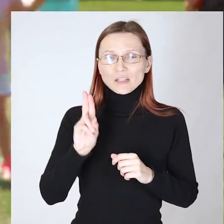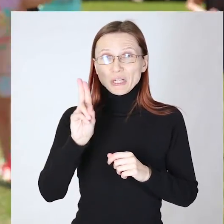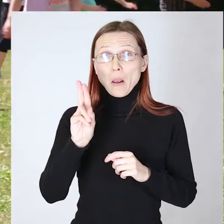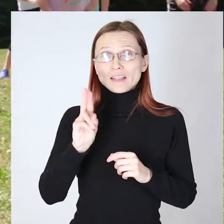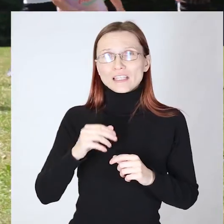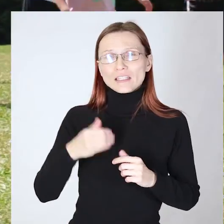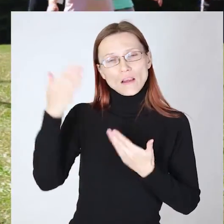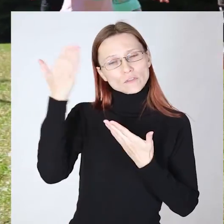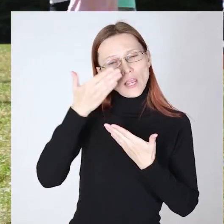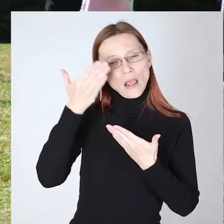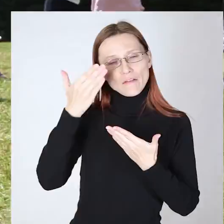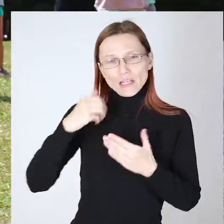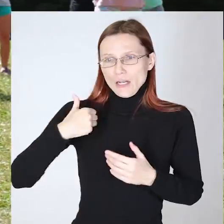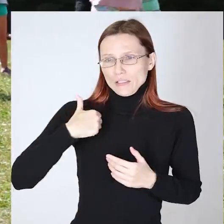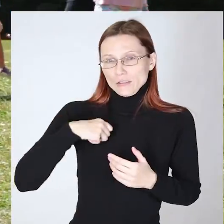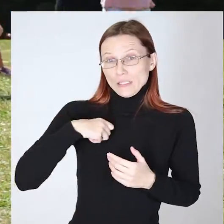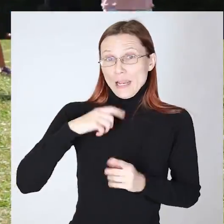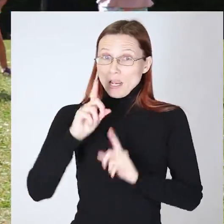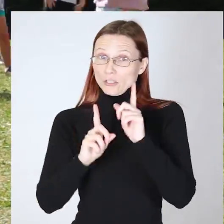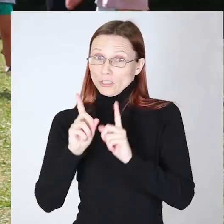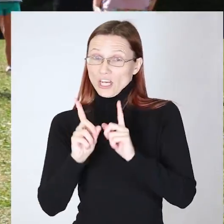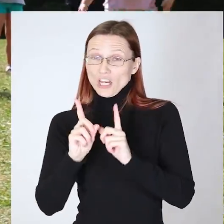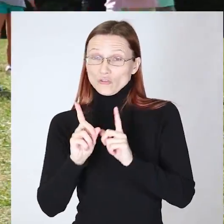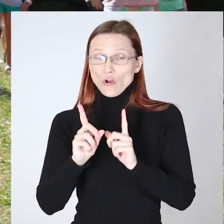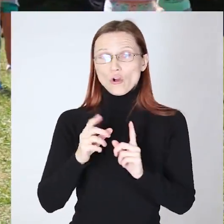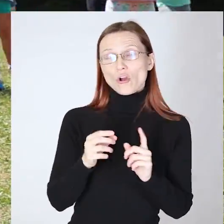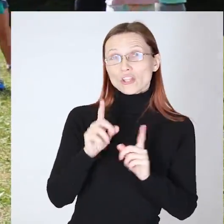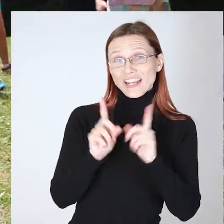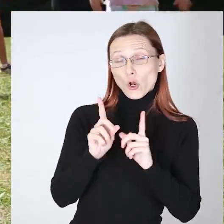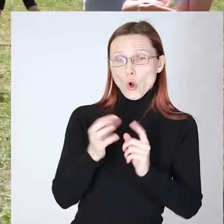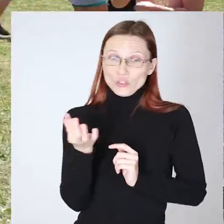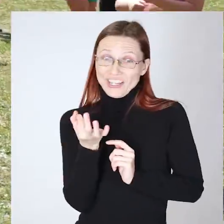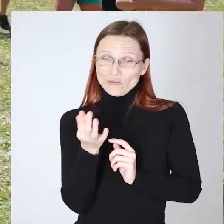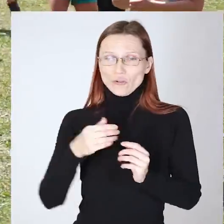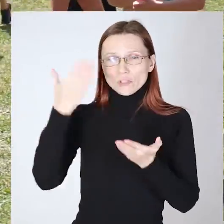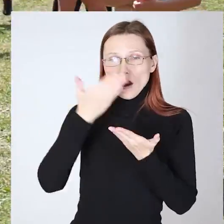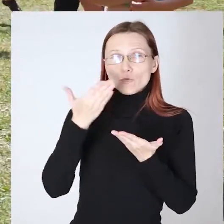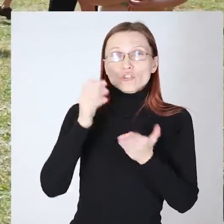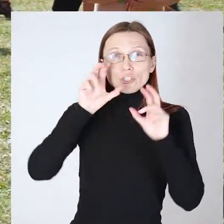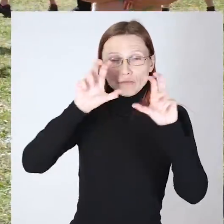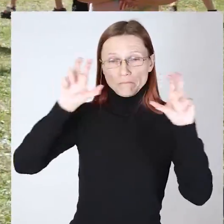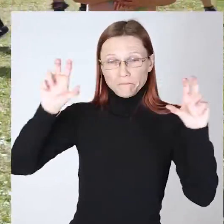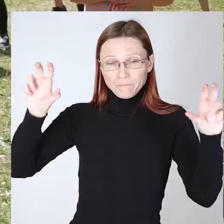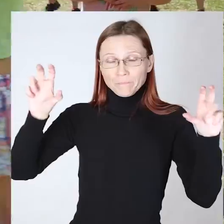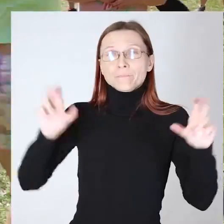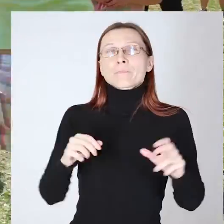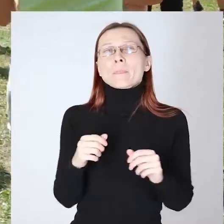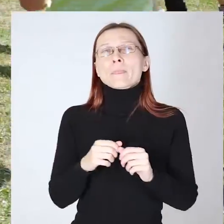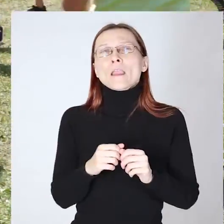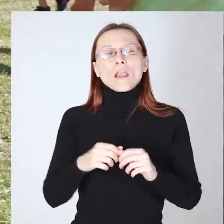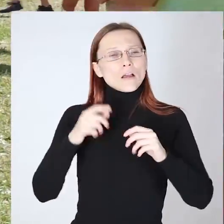ak chce niekoho niečo naučiť a pochopí, že vzdelávanie bez cieľa nejde, rozhodne